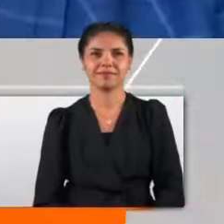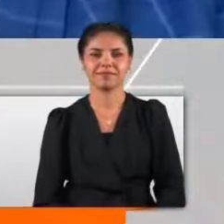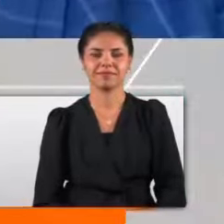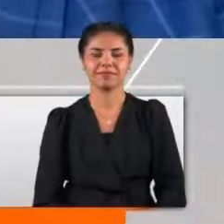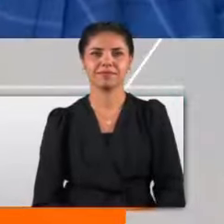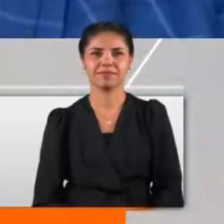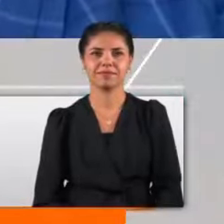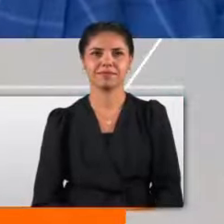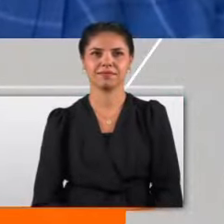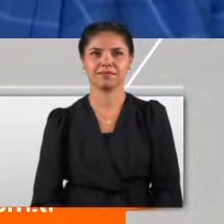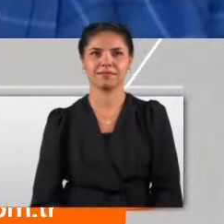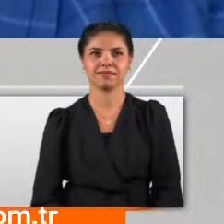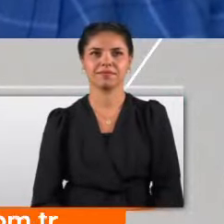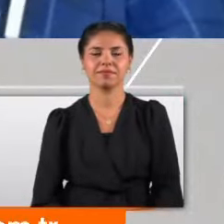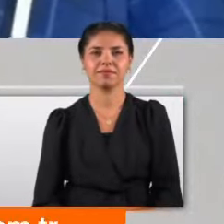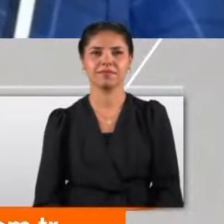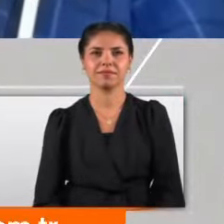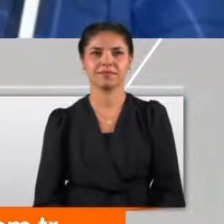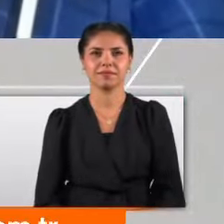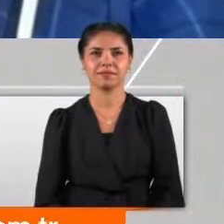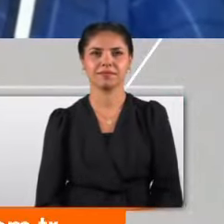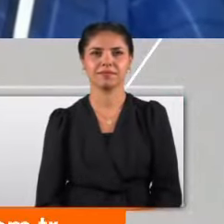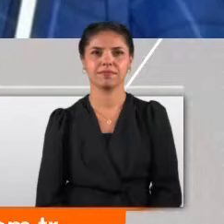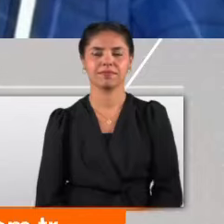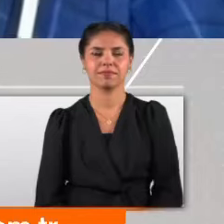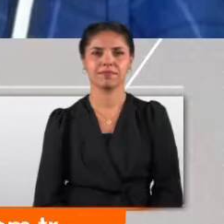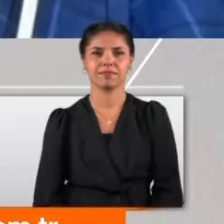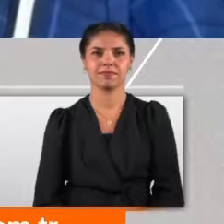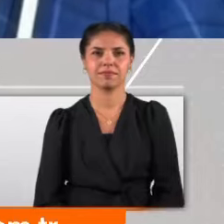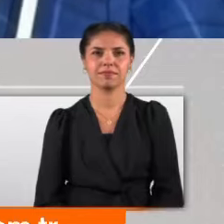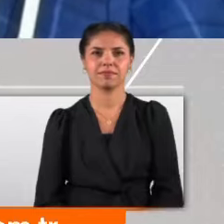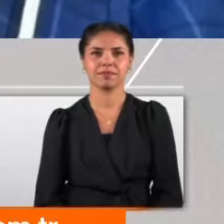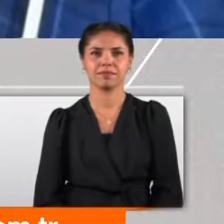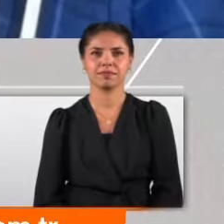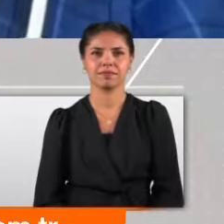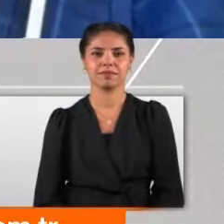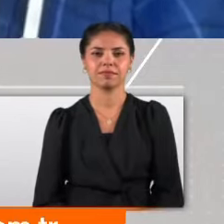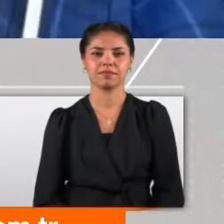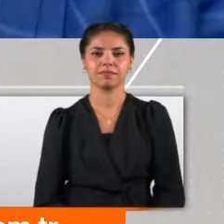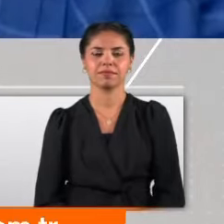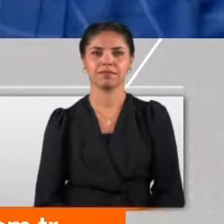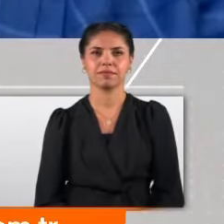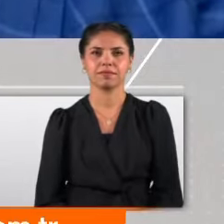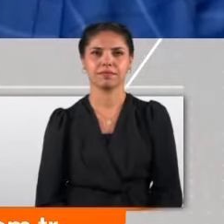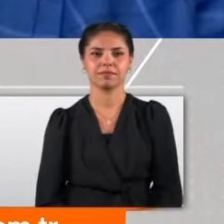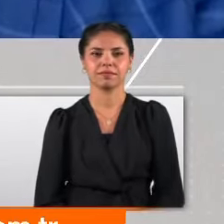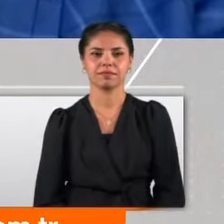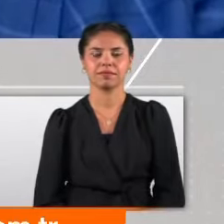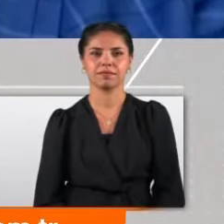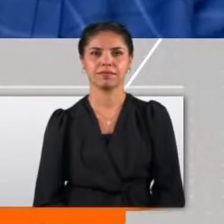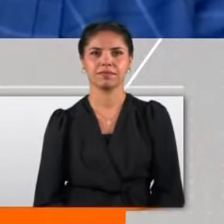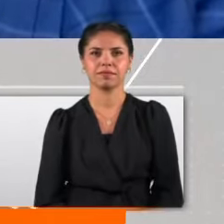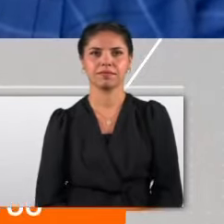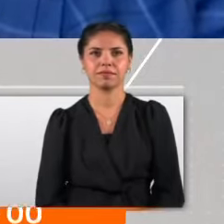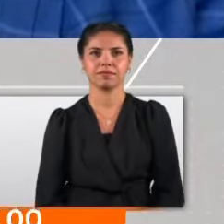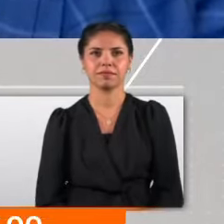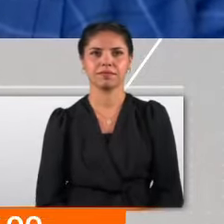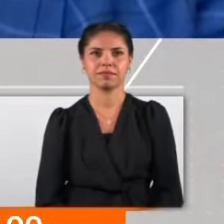Bu nokta operasyonları gerçekleştirmek için hedef kişinin aldığı her nefesi takip ediyor biliyor olmanız lazım. Operasyon safhasına gelene kadar